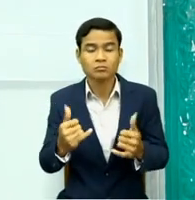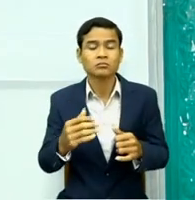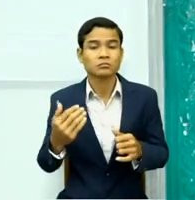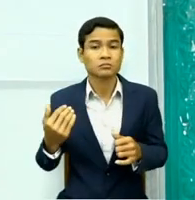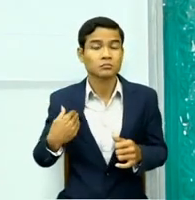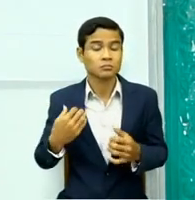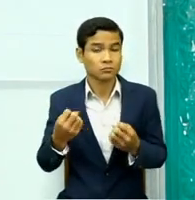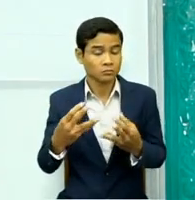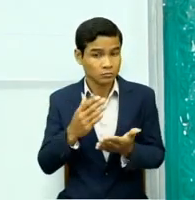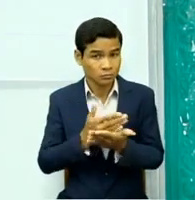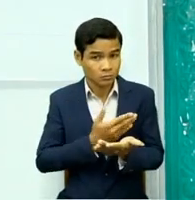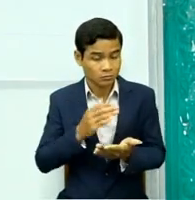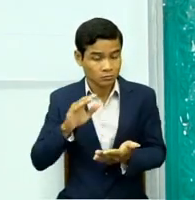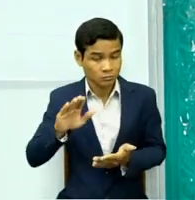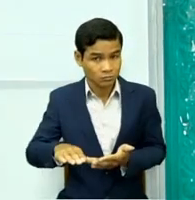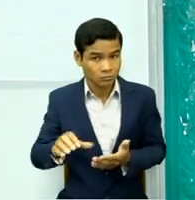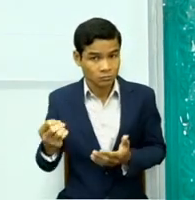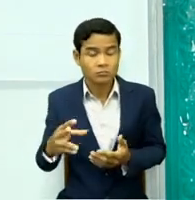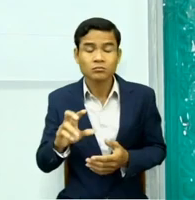ក៏បែរទៅឆ្វេងចាល្អណាស់អញ្ចឹងឥឡូវយើងសរសមានទៀតកូន